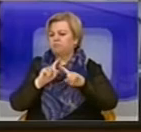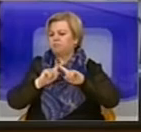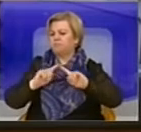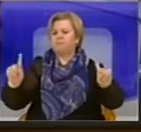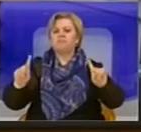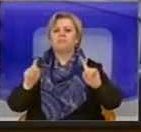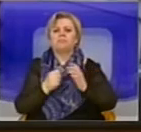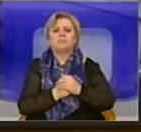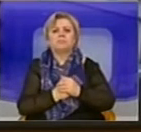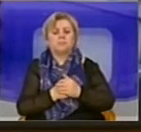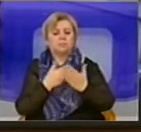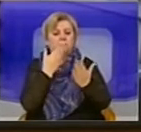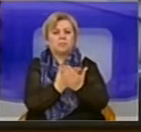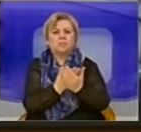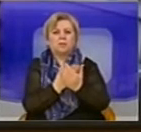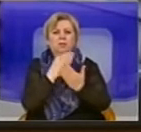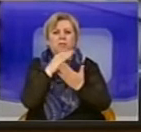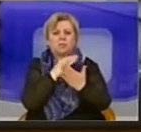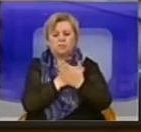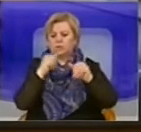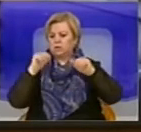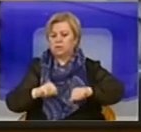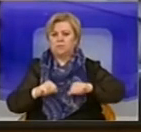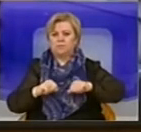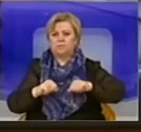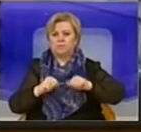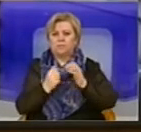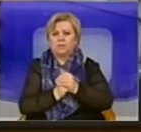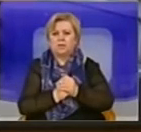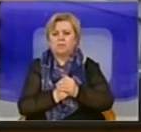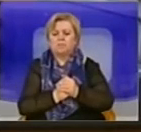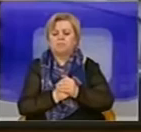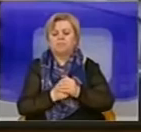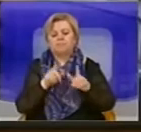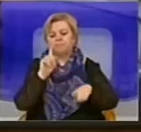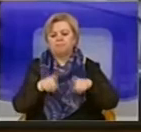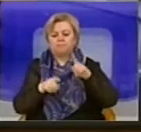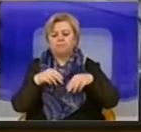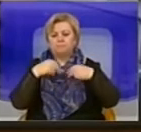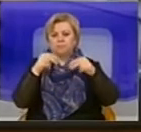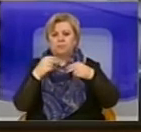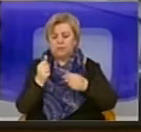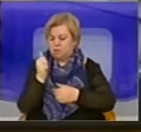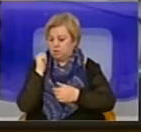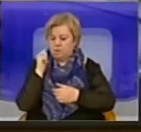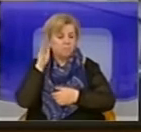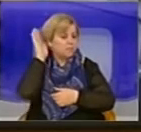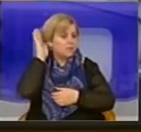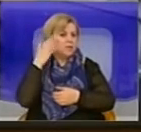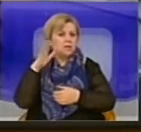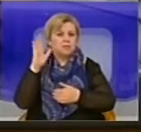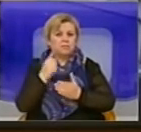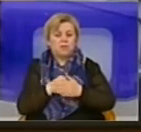madhe nga ato që janë paraqitur në programin qeverisës dhe po i përmend disa. Dje Ministri i Jashtëm tha